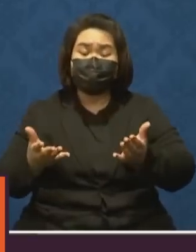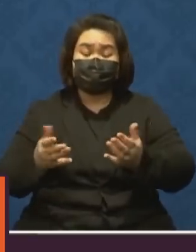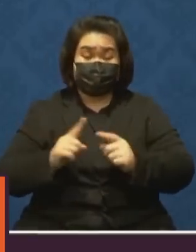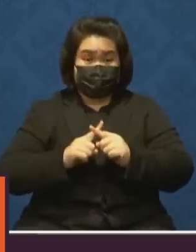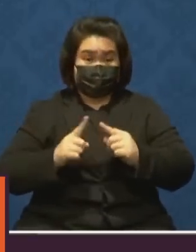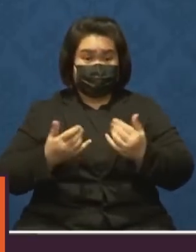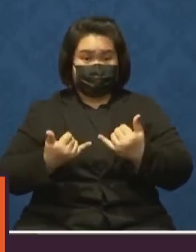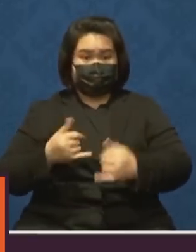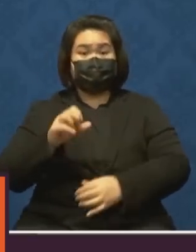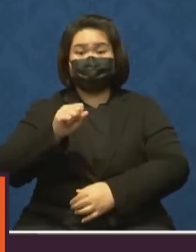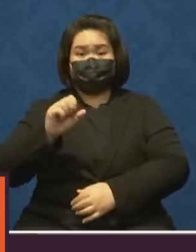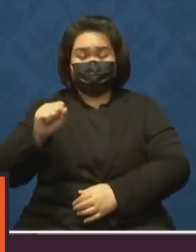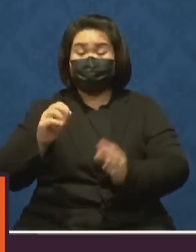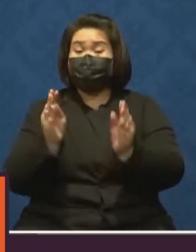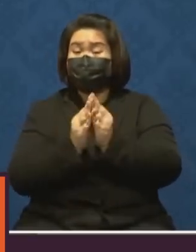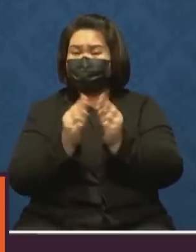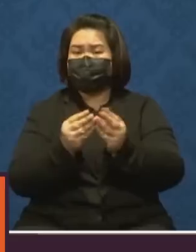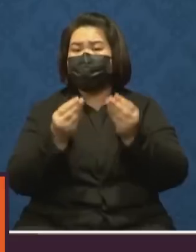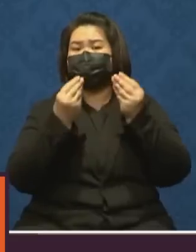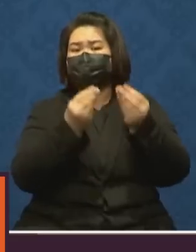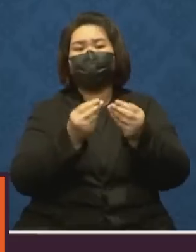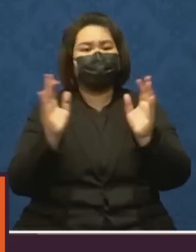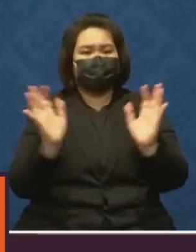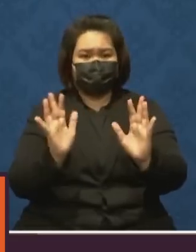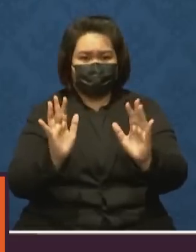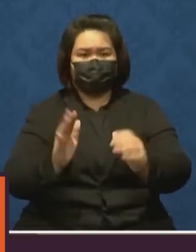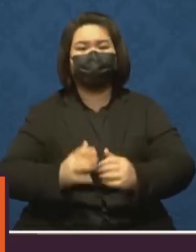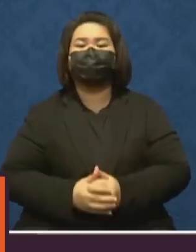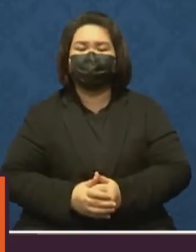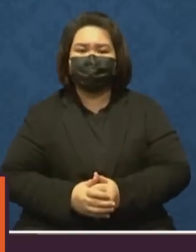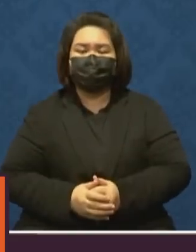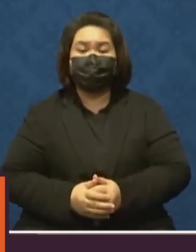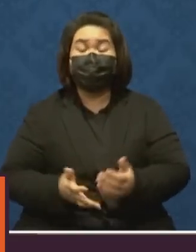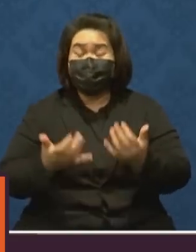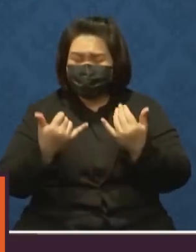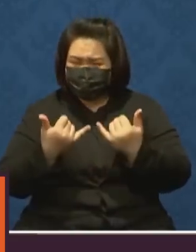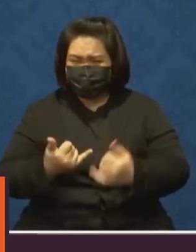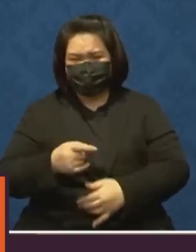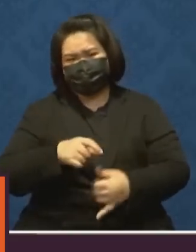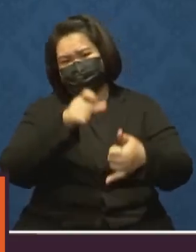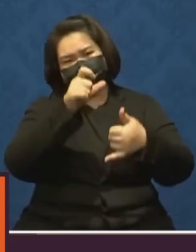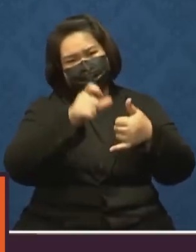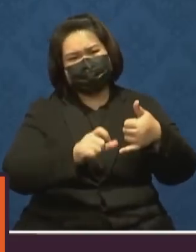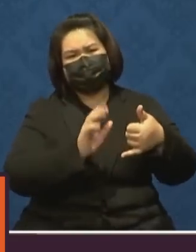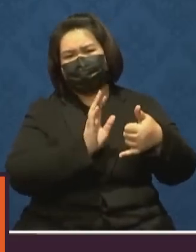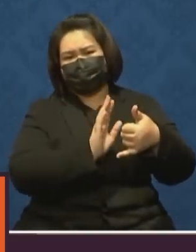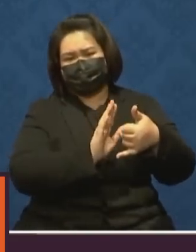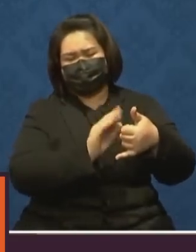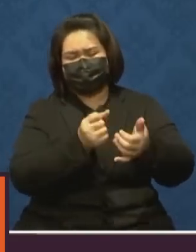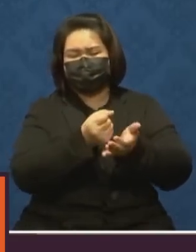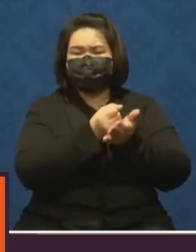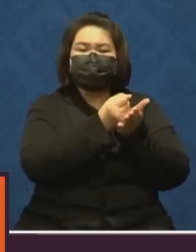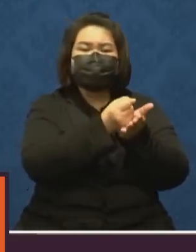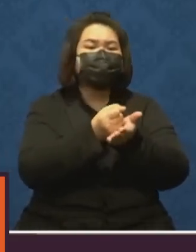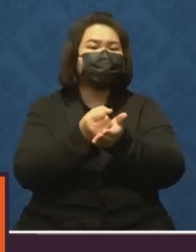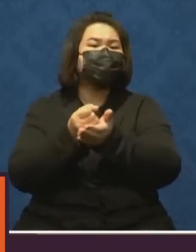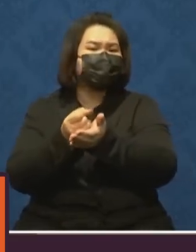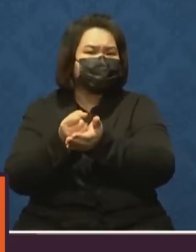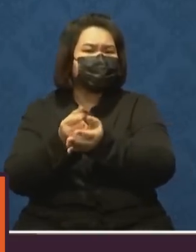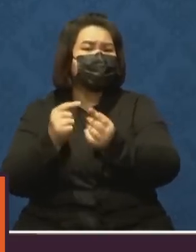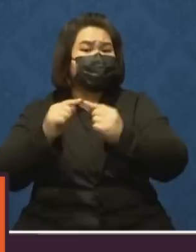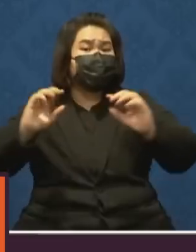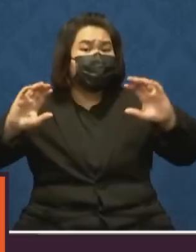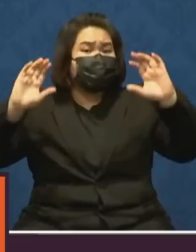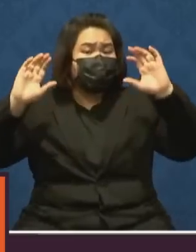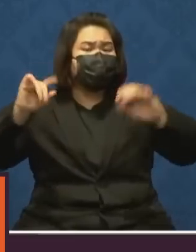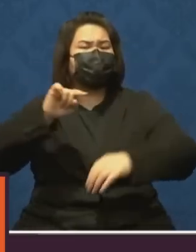azealogข้อนอั neredeพีชารณ ยาวพี่่มทุน ของรฐบารณพเด็